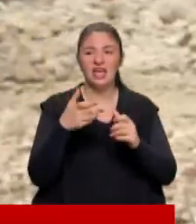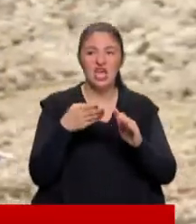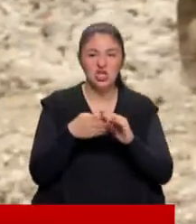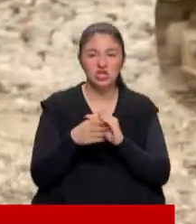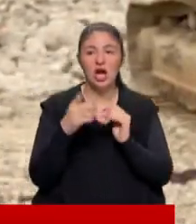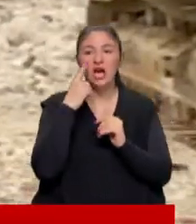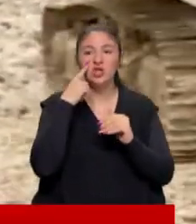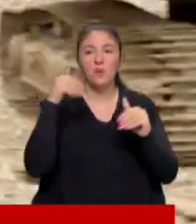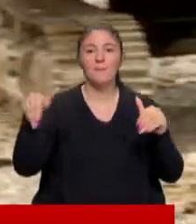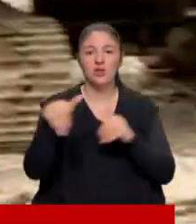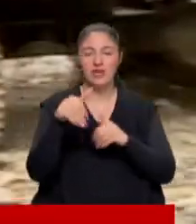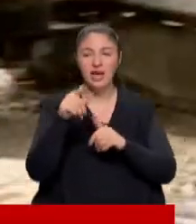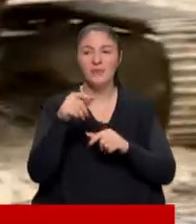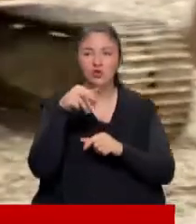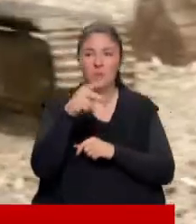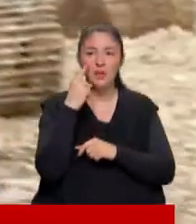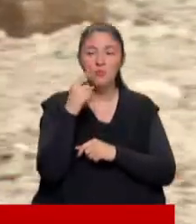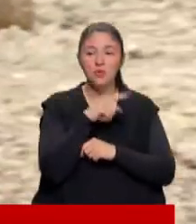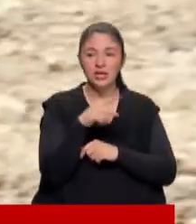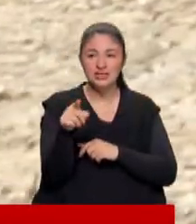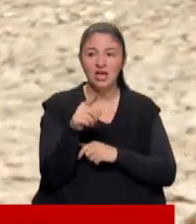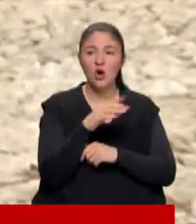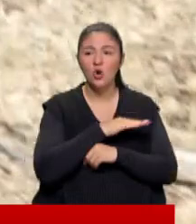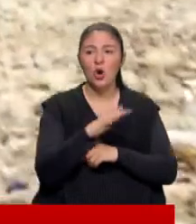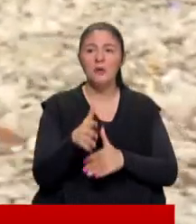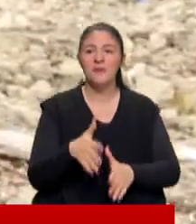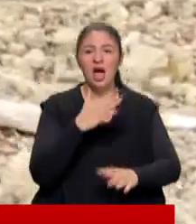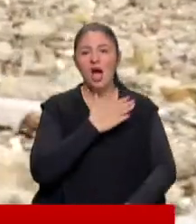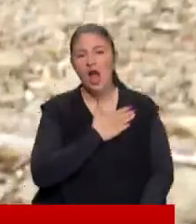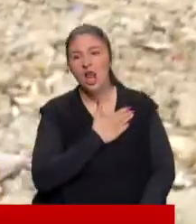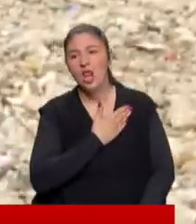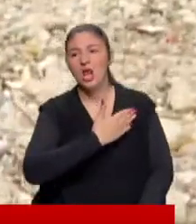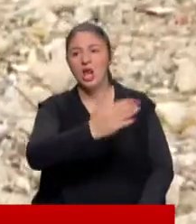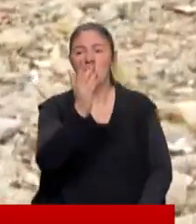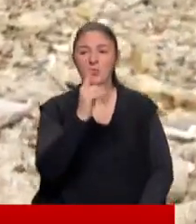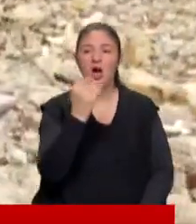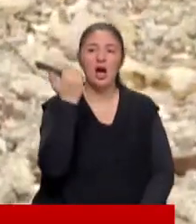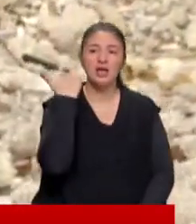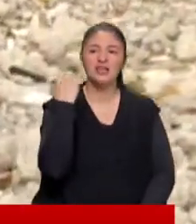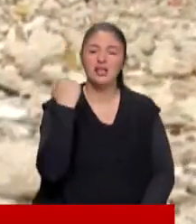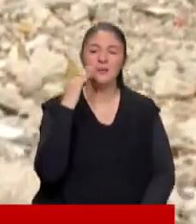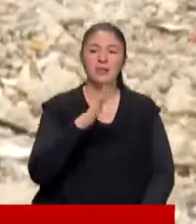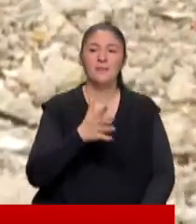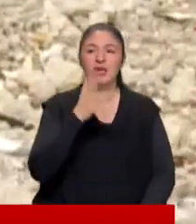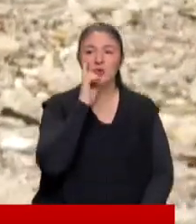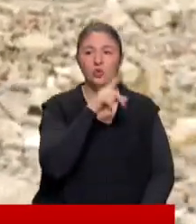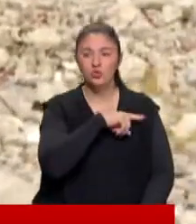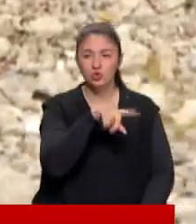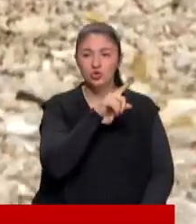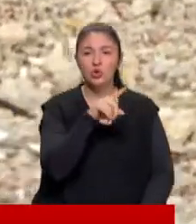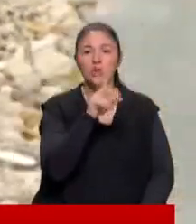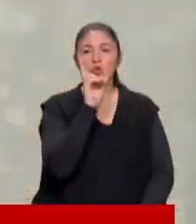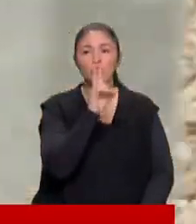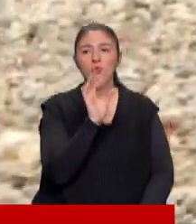girişi, Atatürk Bulvarı. Hemen yürüyelim, bakın burası komple binaydı. Burada her yer binaydı bu. Arkada sağlam kalan binaları görüyorsunuz.